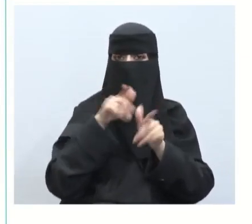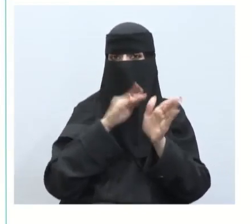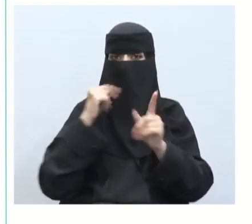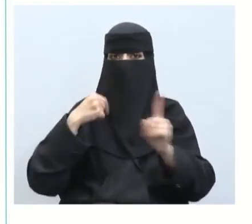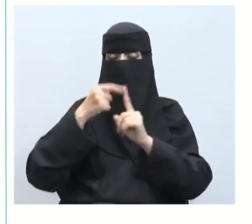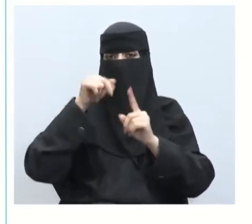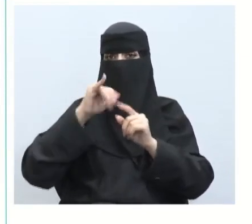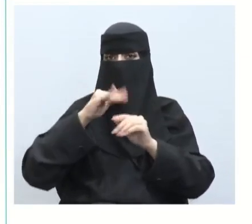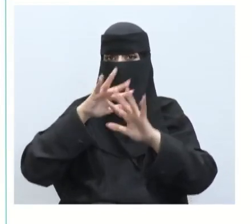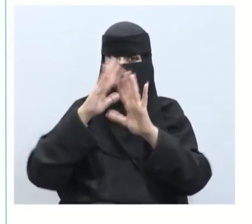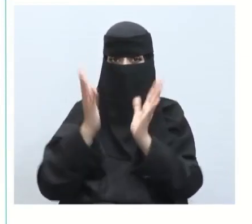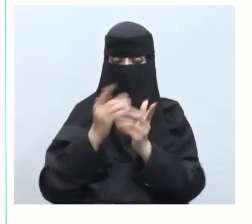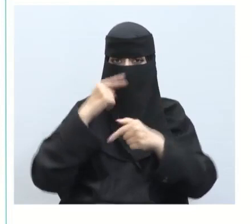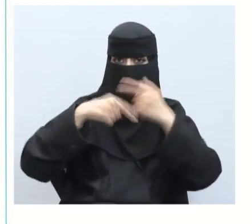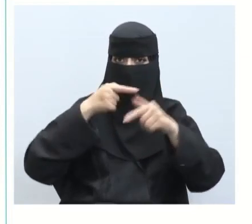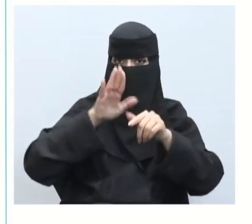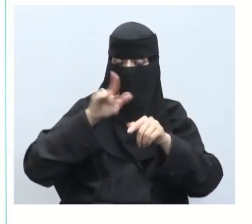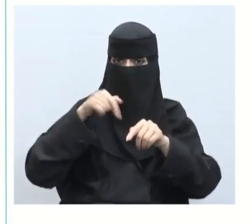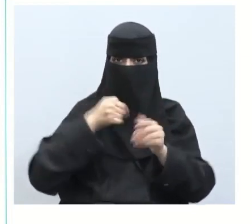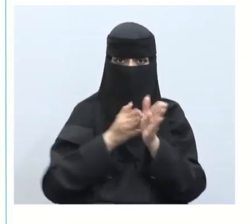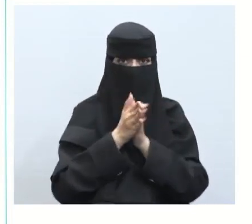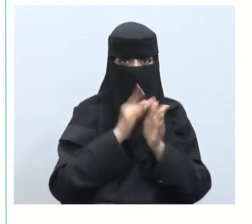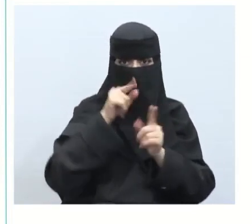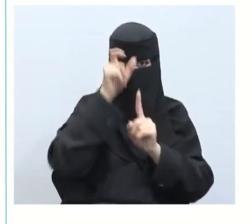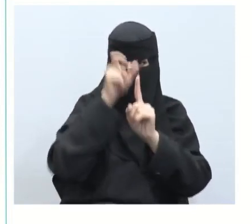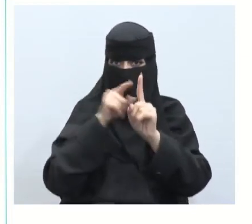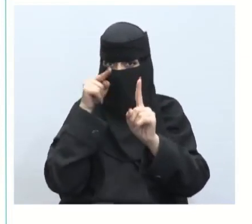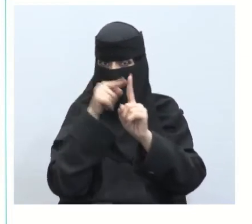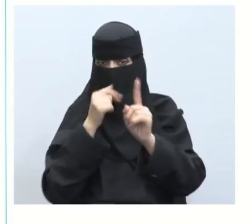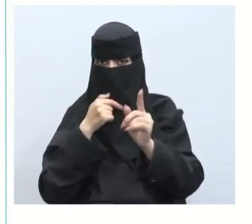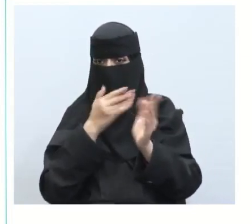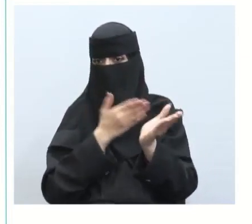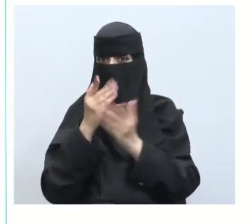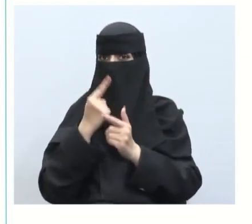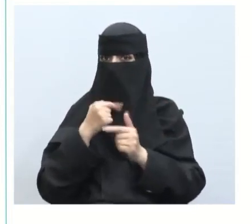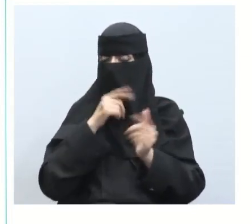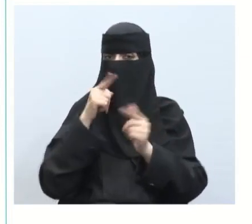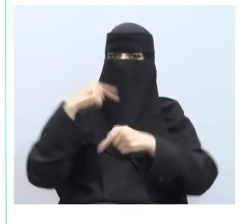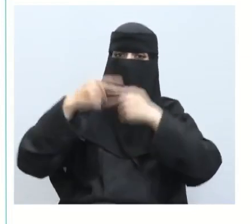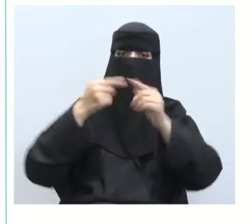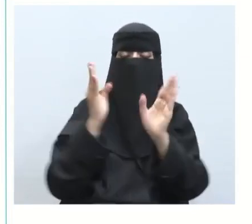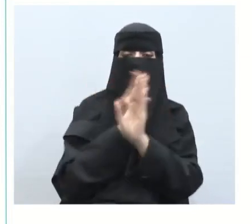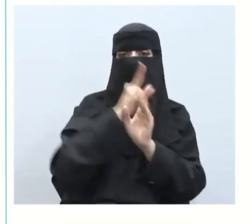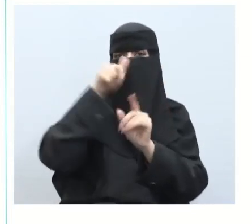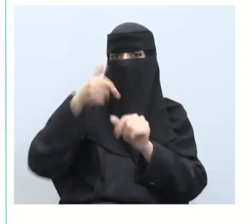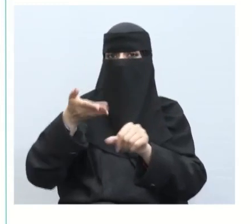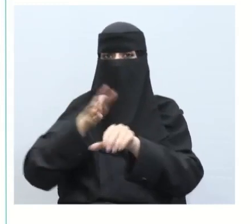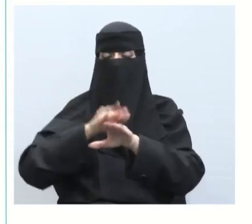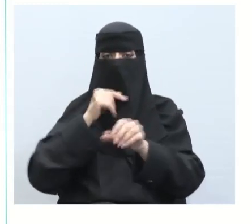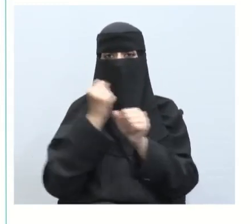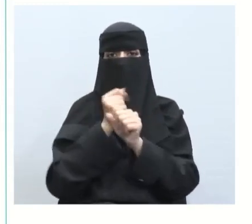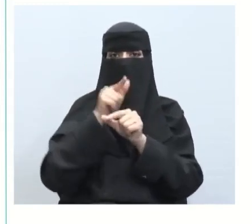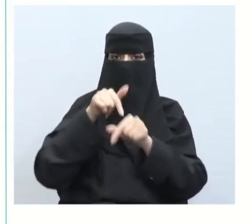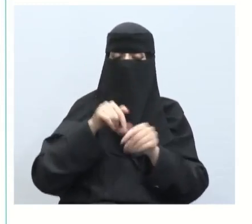باهداف المنظمه كلما كان هنالك اهتمام بالموظف وتلبيه احتياجاته كلما انعكس على عمله